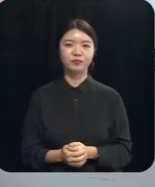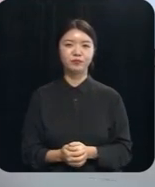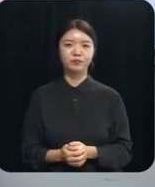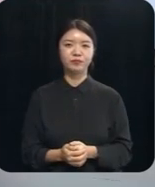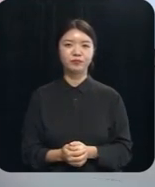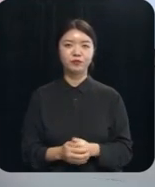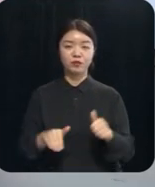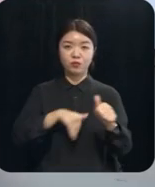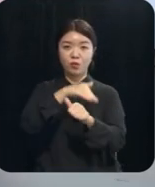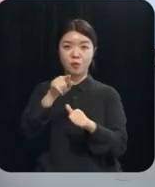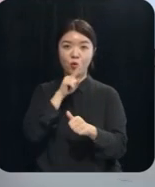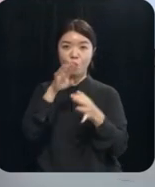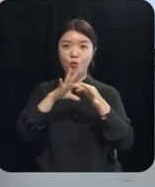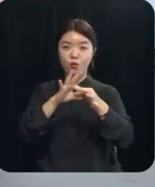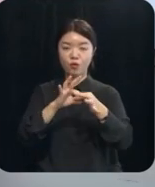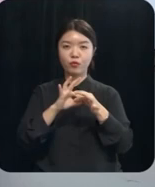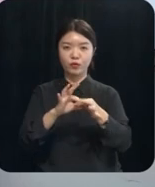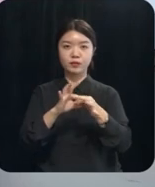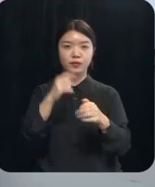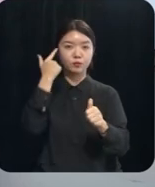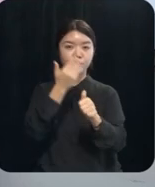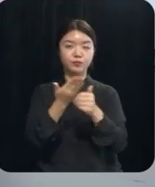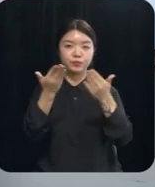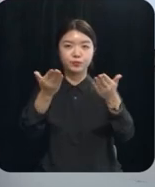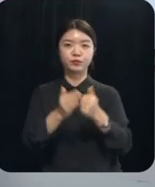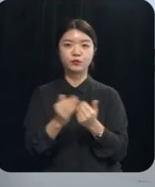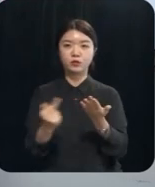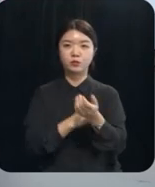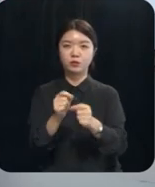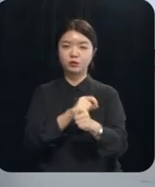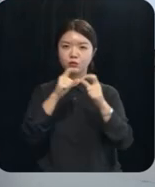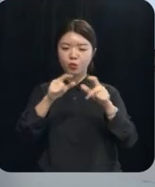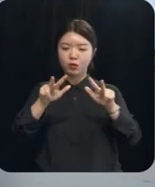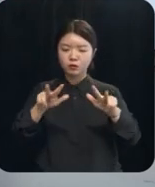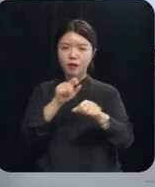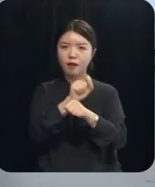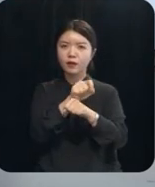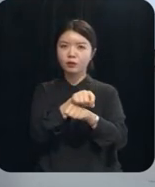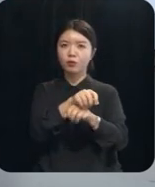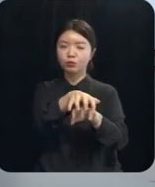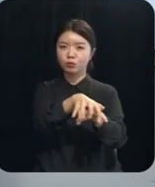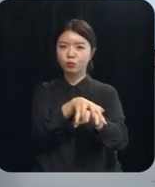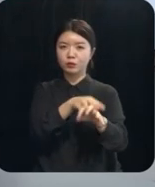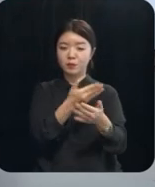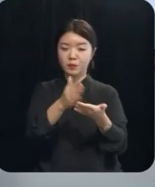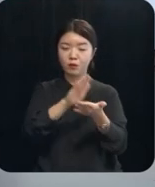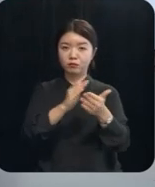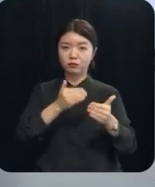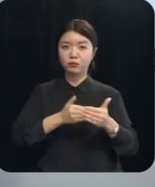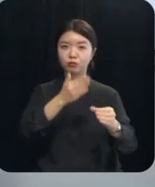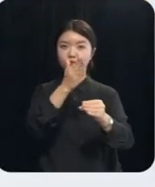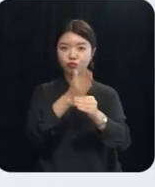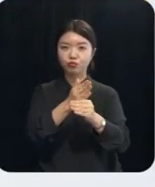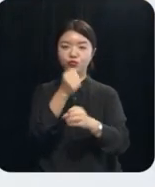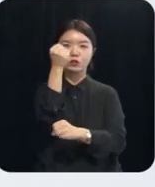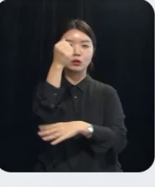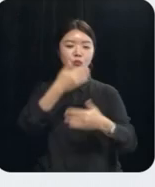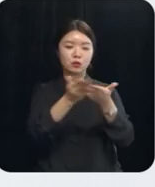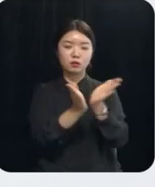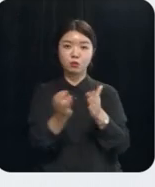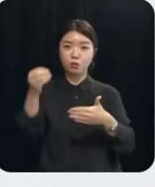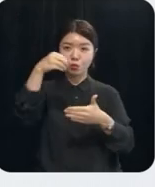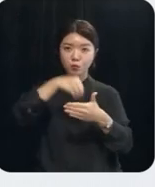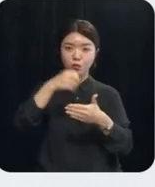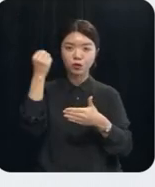자, 현안과 관련한 공통질문 드리도록 하겠습니다. 제주특별자치도가 이제 행정체제 개편을 추진하고 있습니다. 기초자치단체 도입